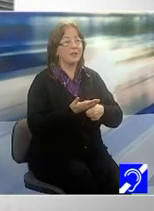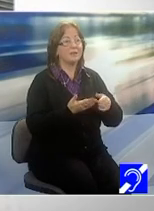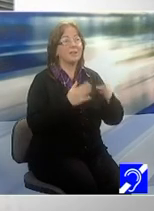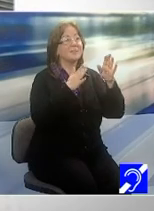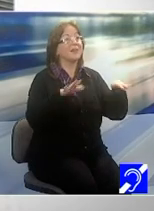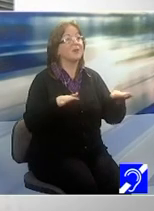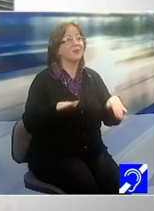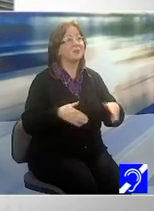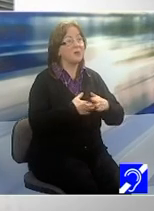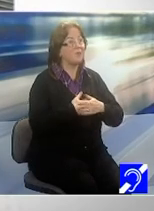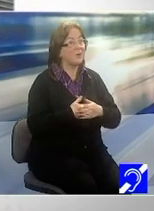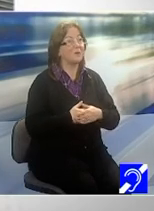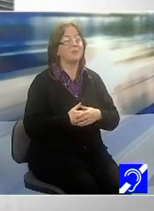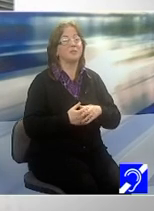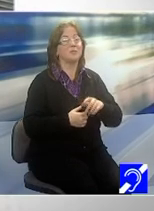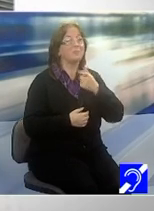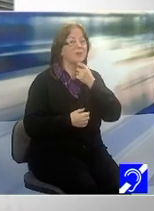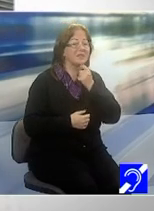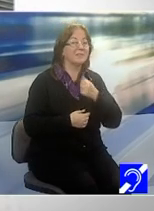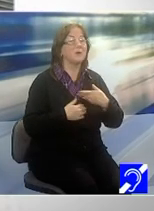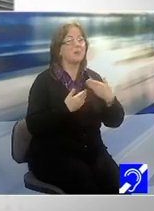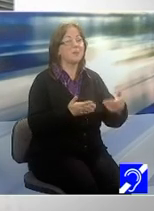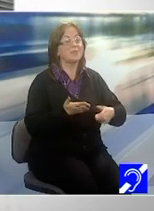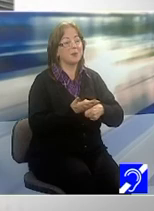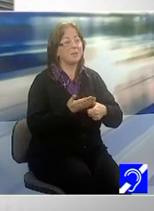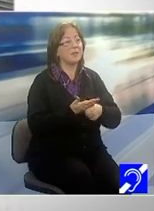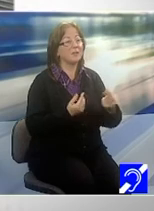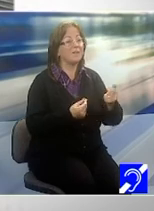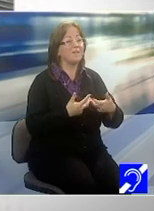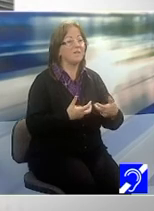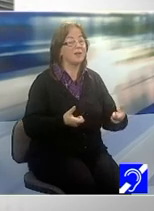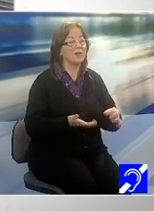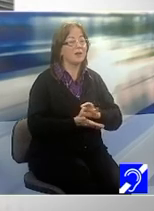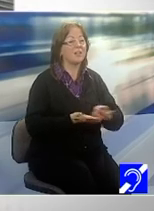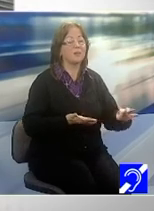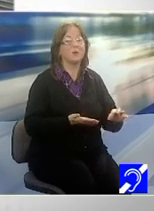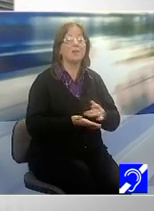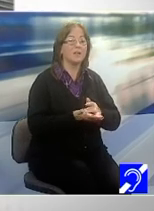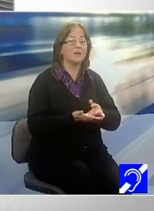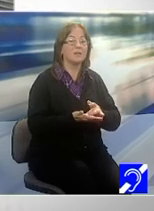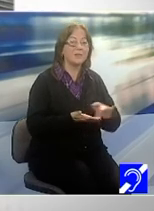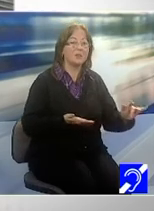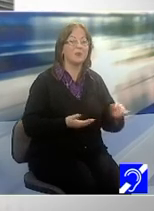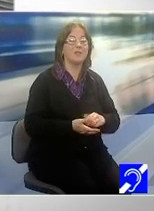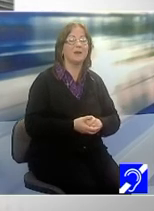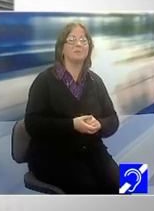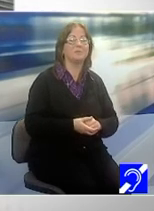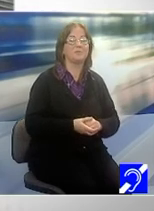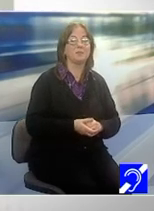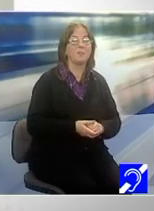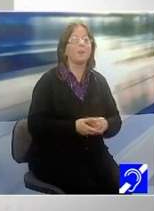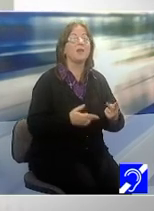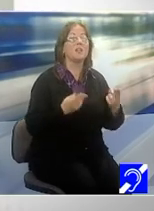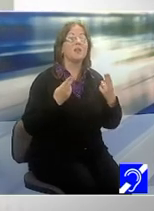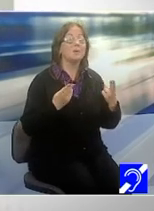casele de bătrâni chiar gratuitate pentru a intra la acest spectacol. Și proiecte sunt foarte multe. Ar fi important